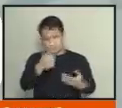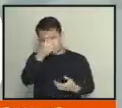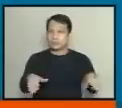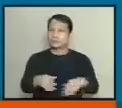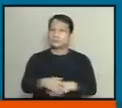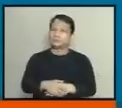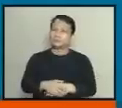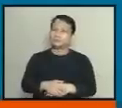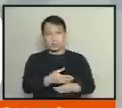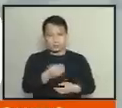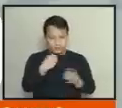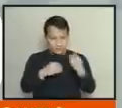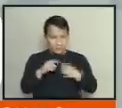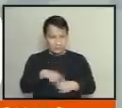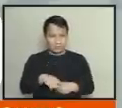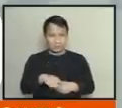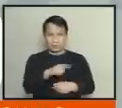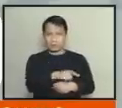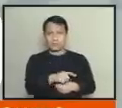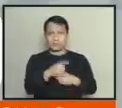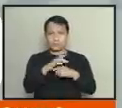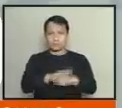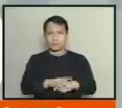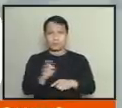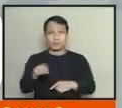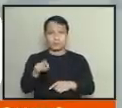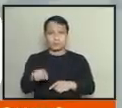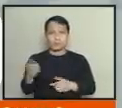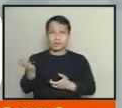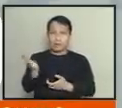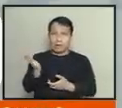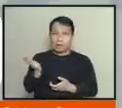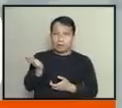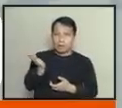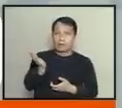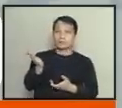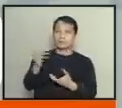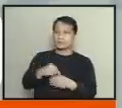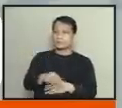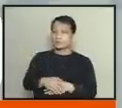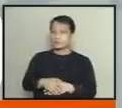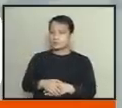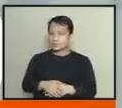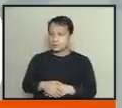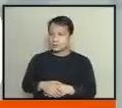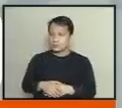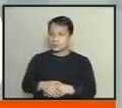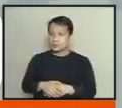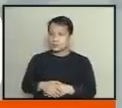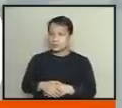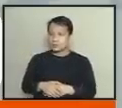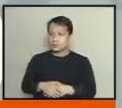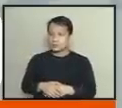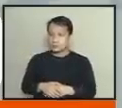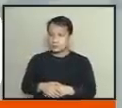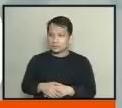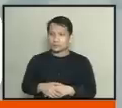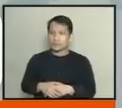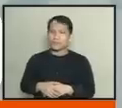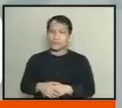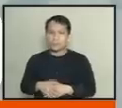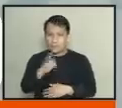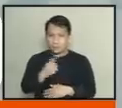ano lang makain. Hindi yung masyado kayong nag-aagad ng kung ano-ano, marami. Pwede naman, sir, sabihin na wala pa akong pera. Pero pagsasalita ng ganun.